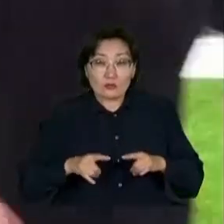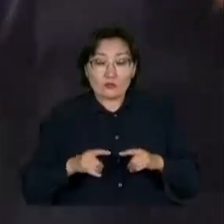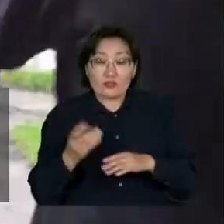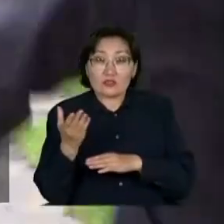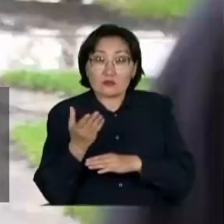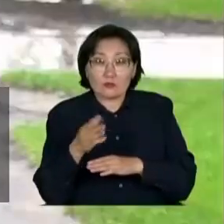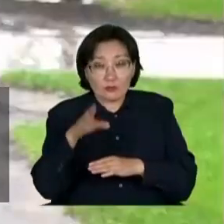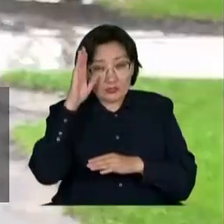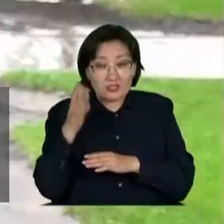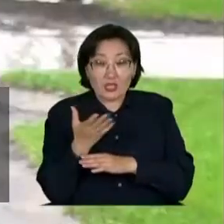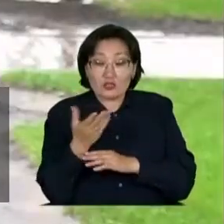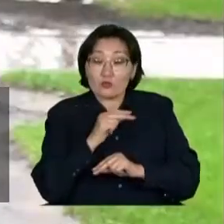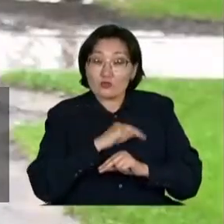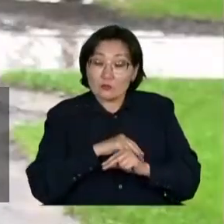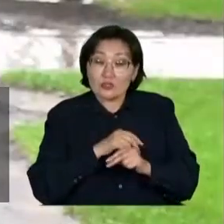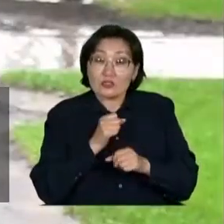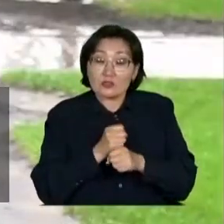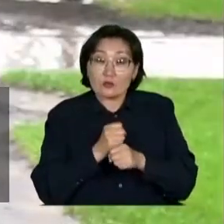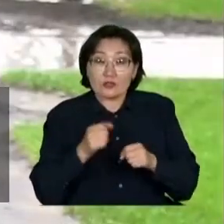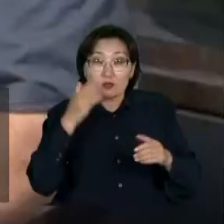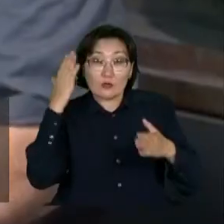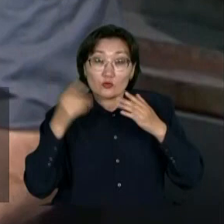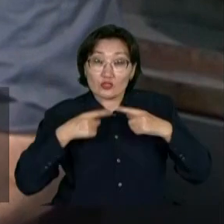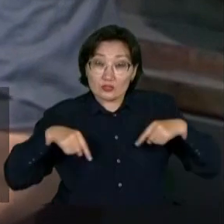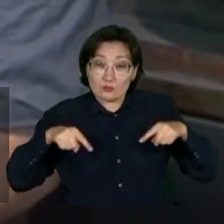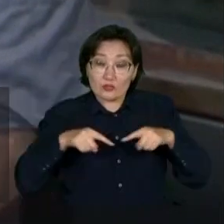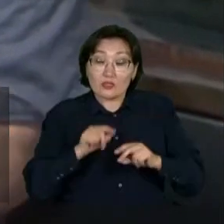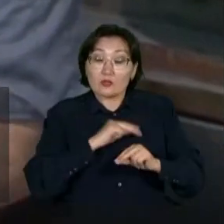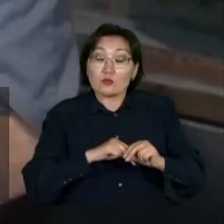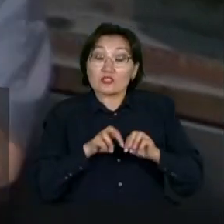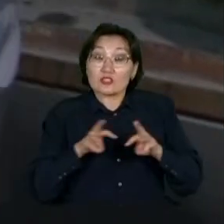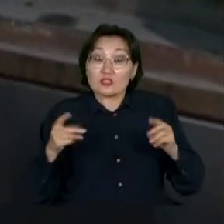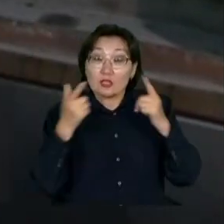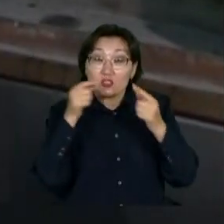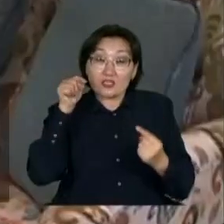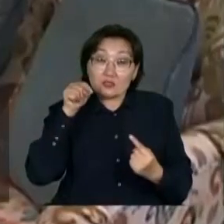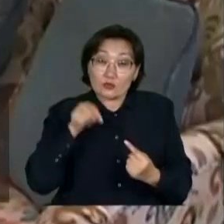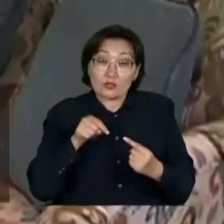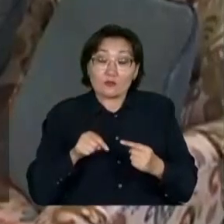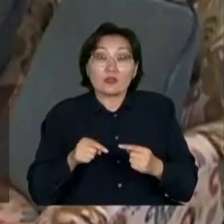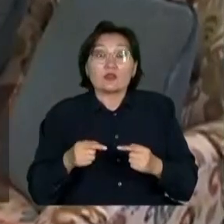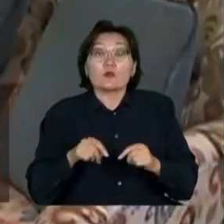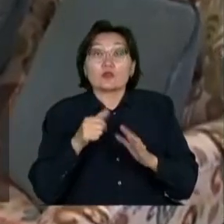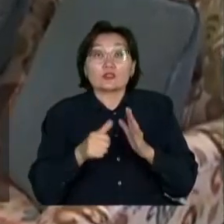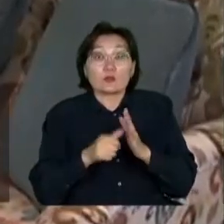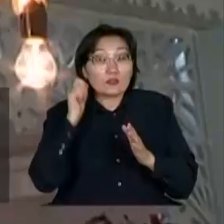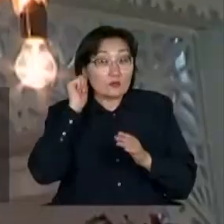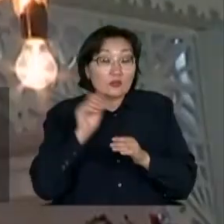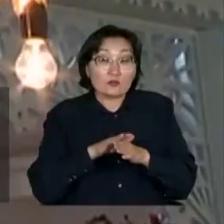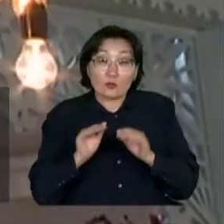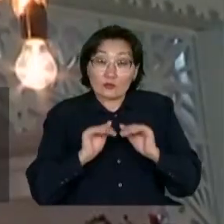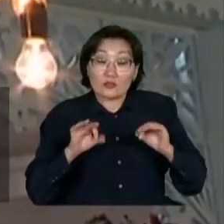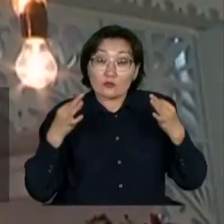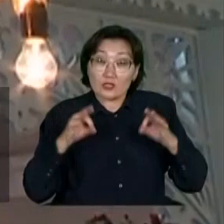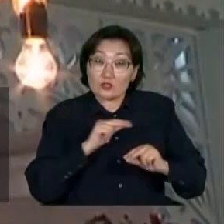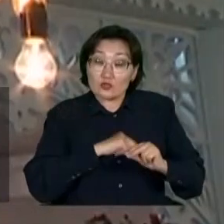даяшы болып жұмыс жасаған. Ойын сауық кешенінде. Еңбек министрлігінің ақпаратына сүйенсек, жуырда кәмелетке толмаған азаматтарға рұқсат